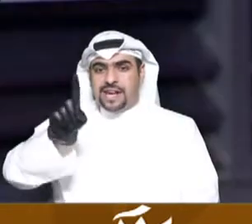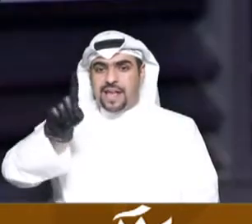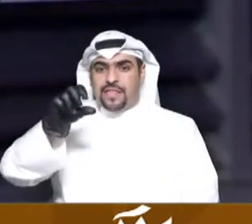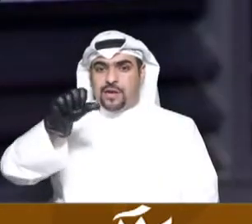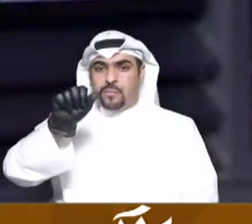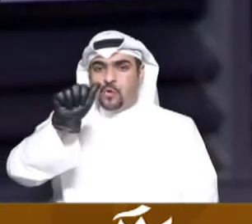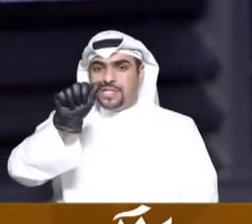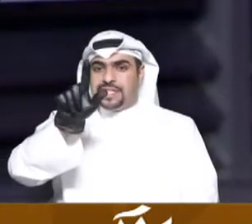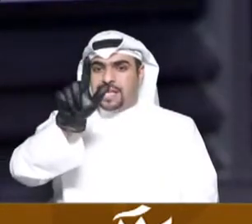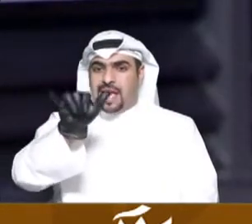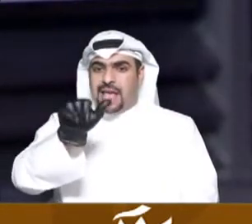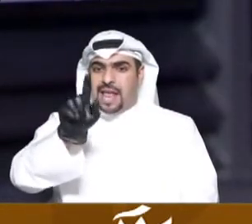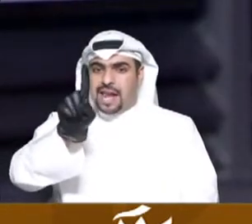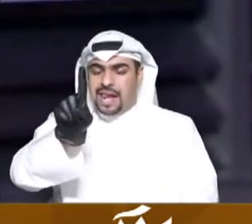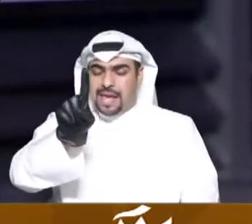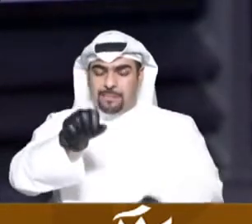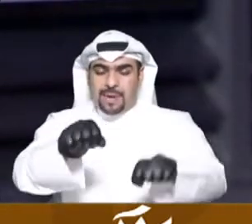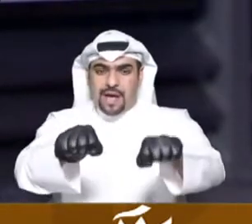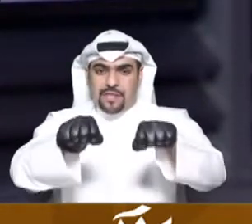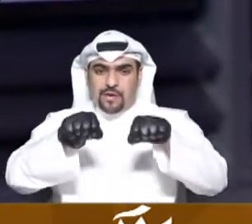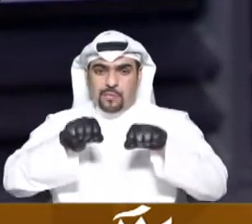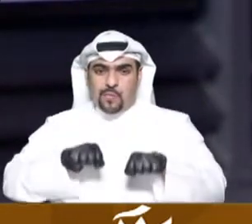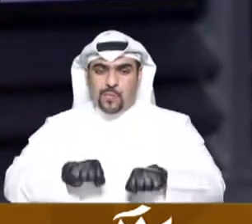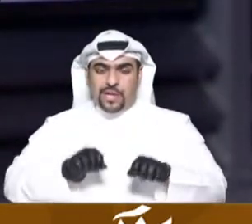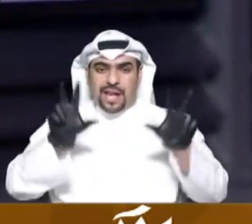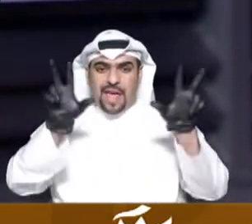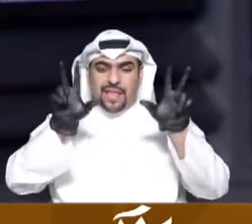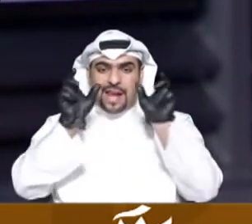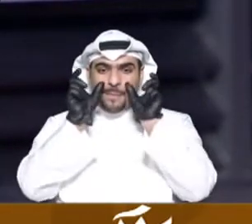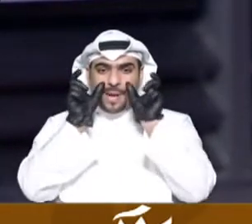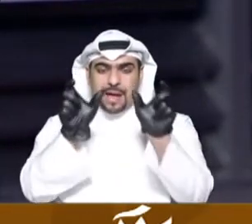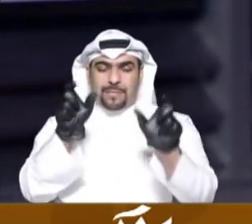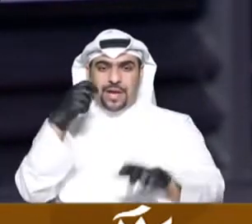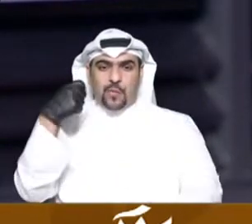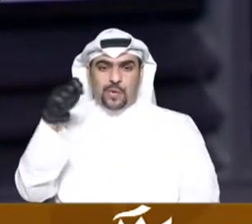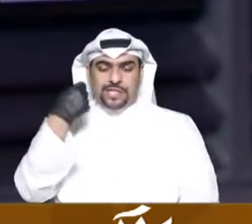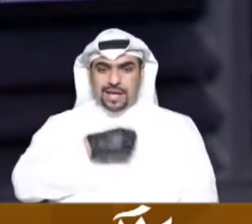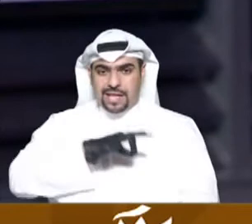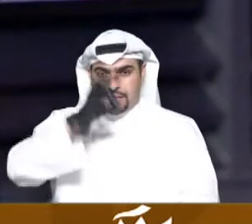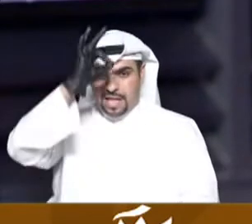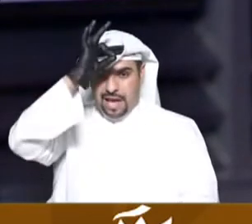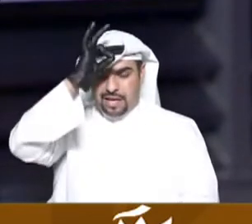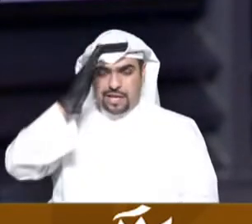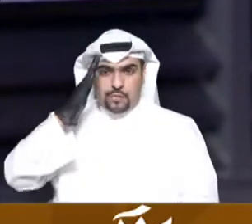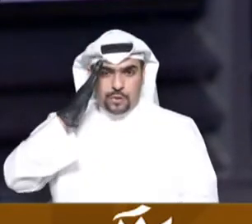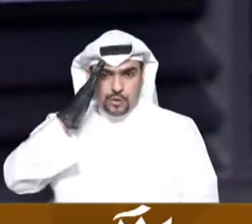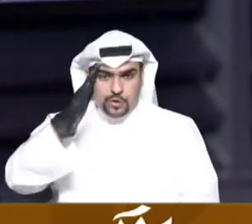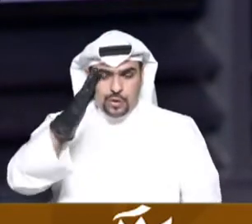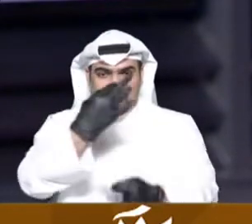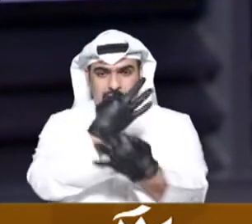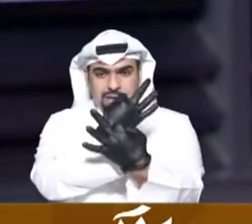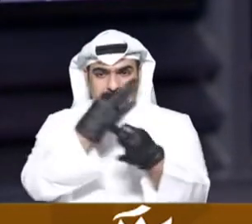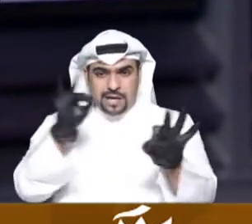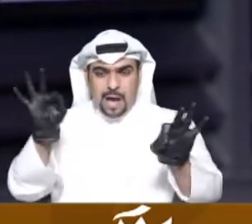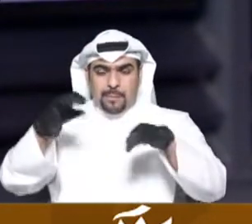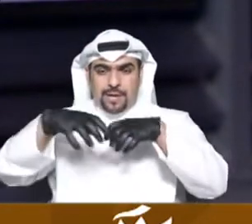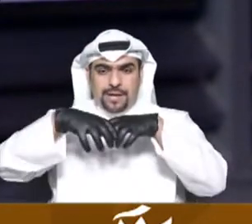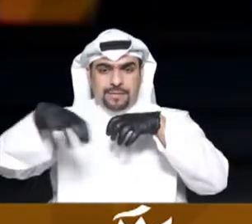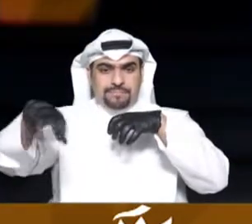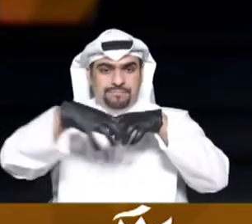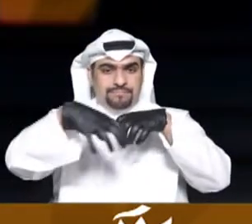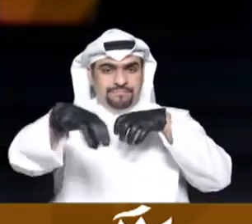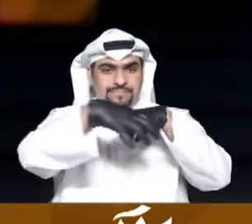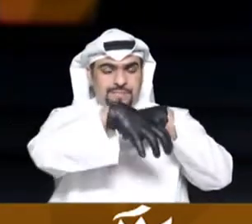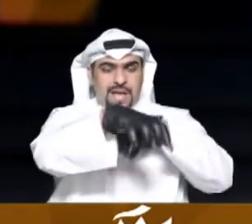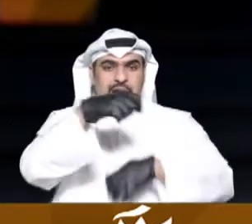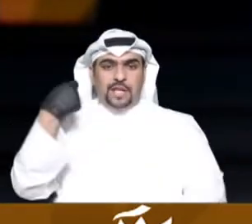مدير اداره الاعلام الامني بوزاره الداخليه، والشكر موصول ايضا الى كافه القطاعات في وزاره الداخليه وعلى راسها يعني معالي